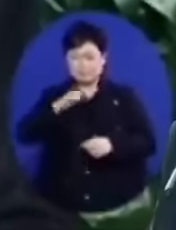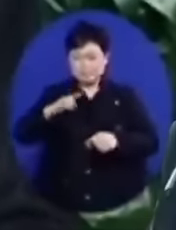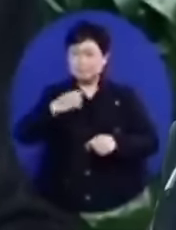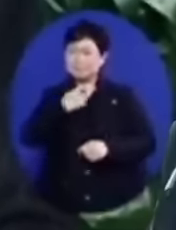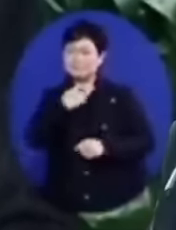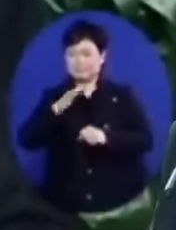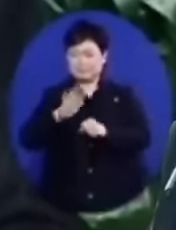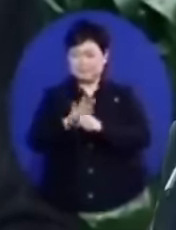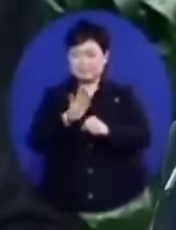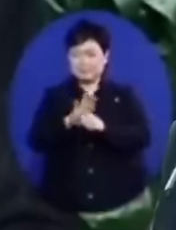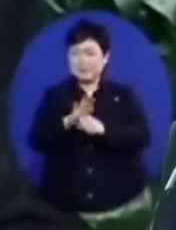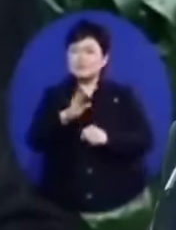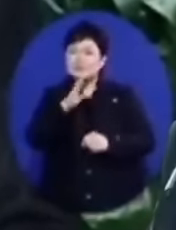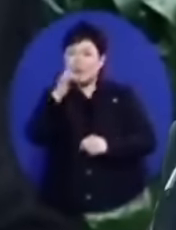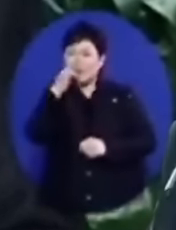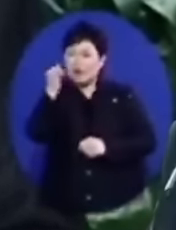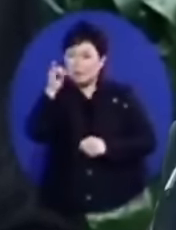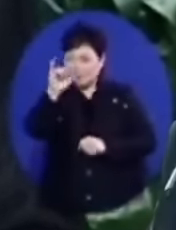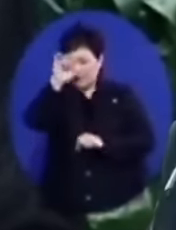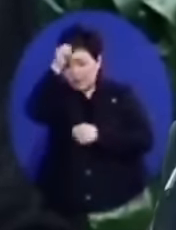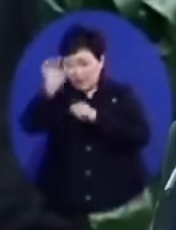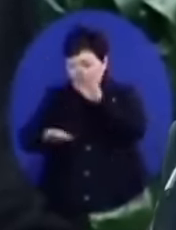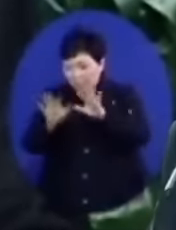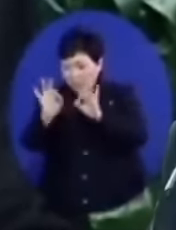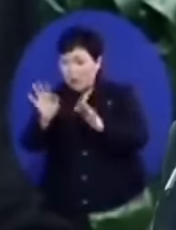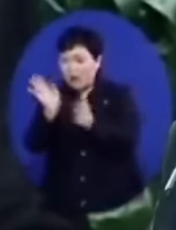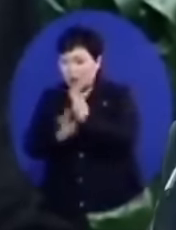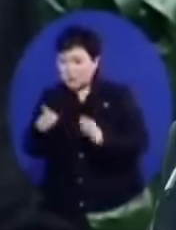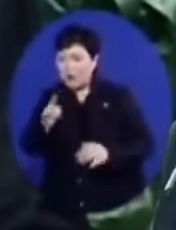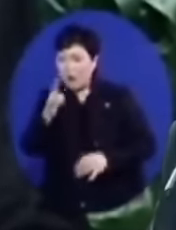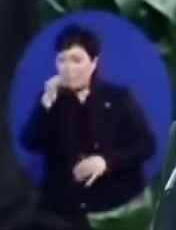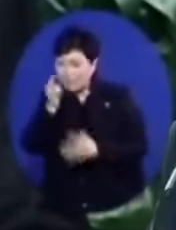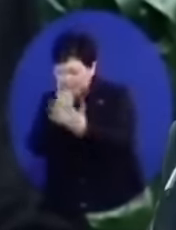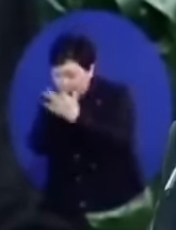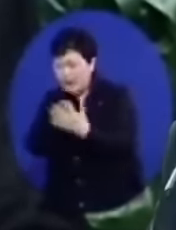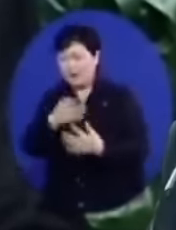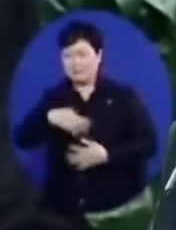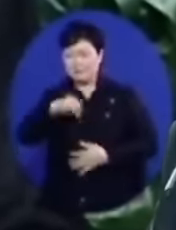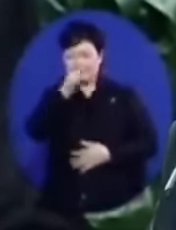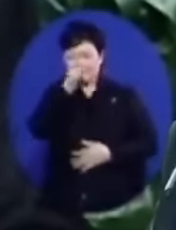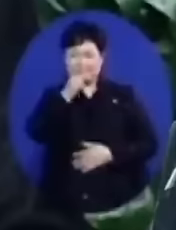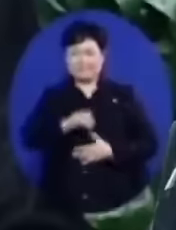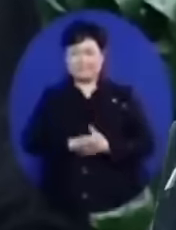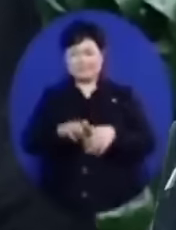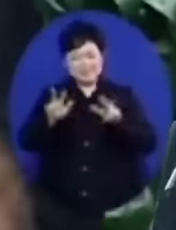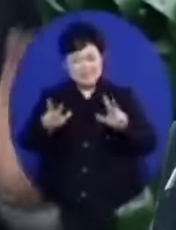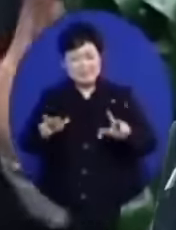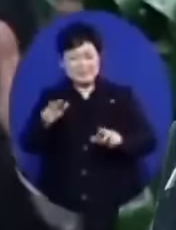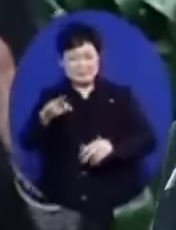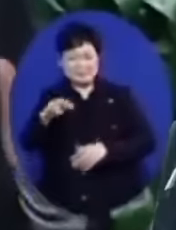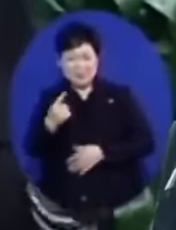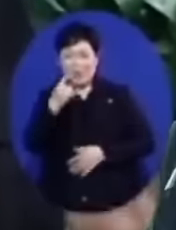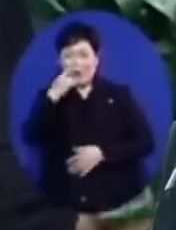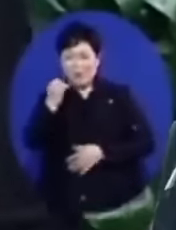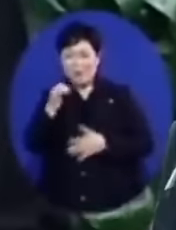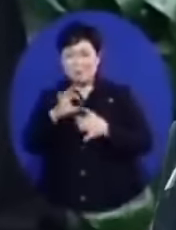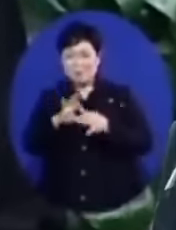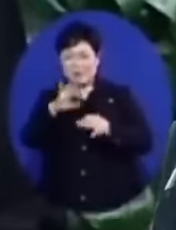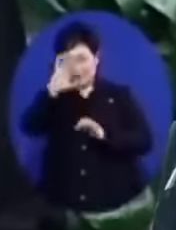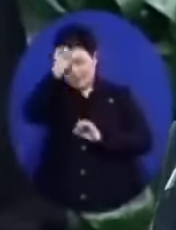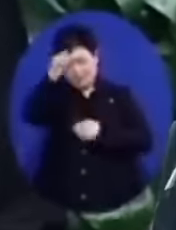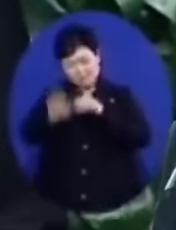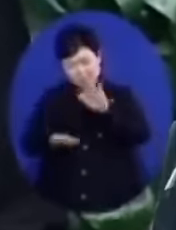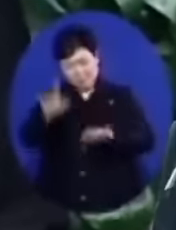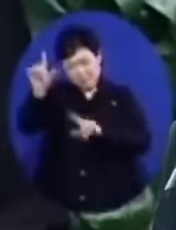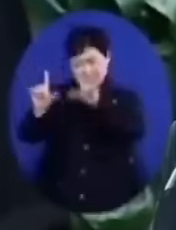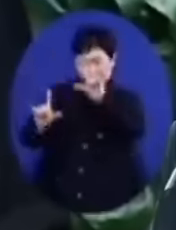보아도, 그름그리만 보아도 저 우리 어머니다. 대단히 알아요. 참 지금도 어머니의 걷는 그름그리 모습이